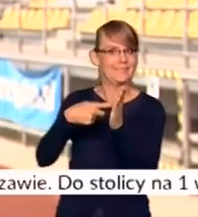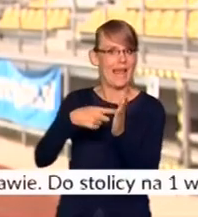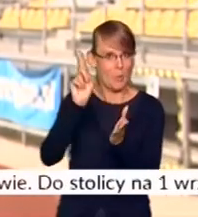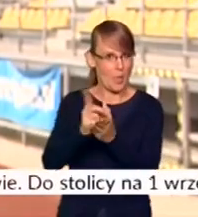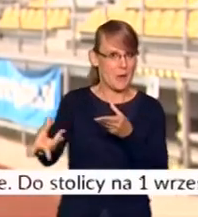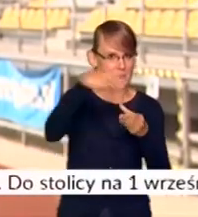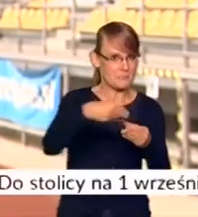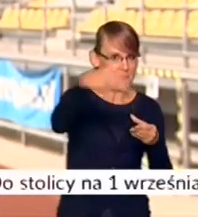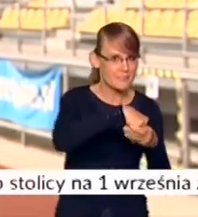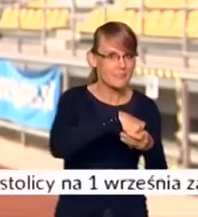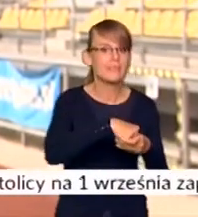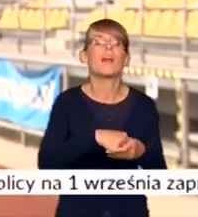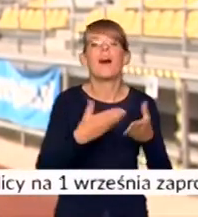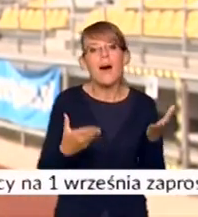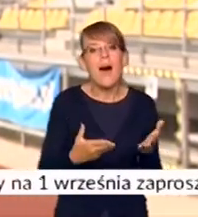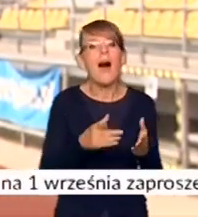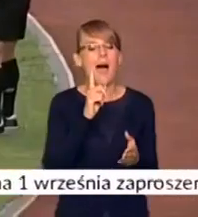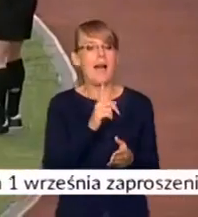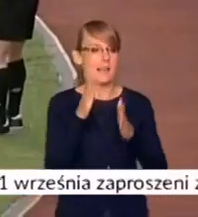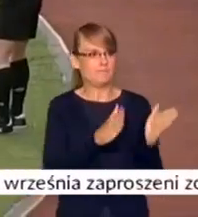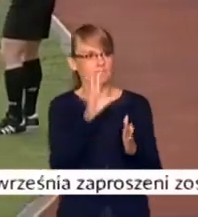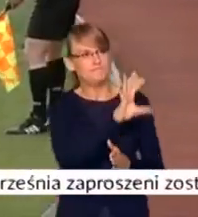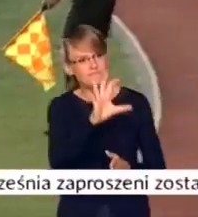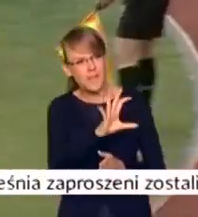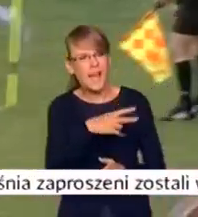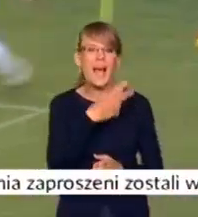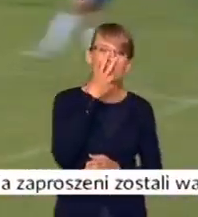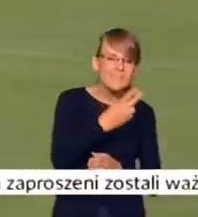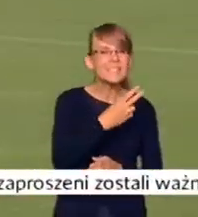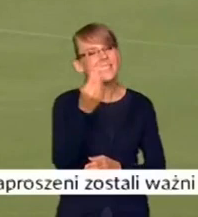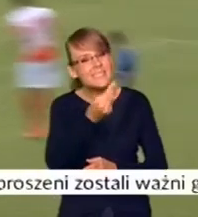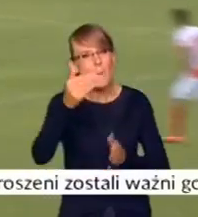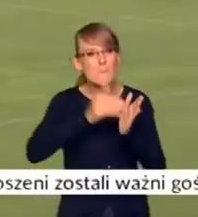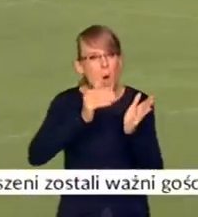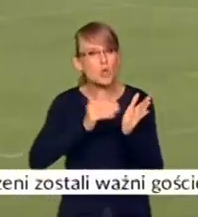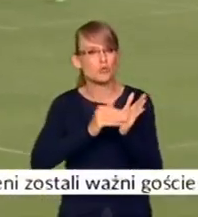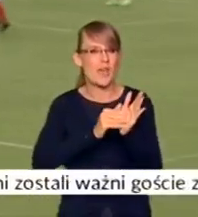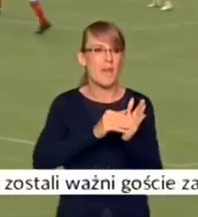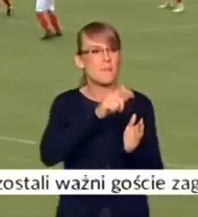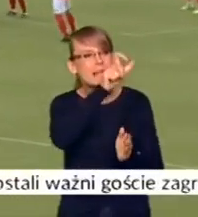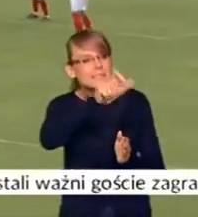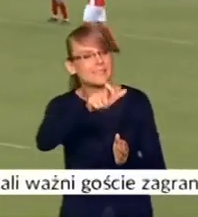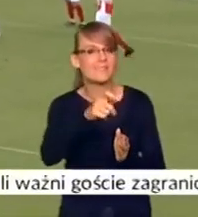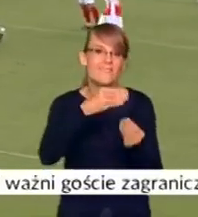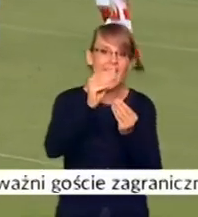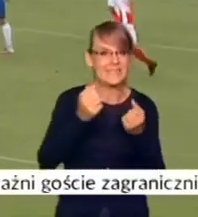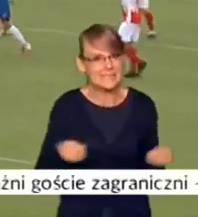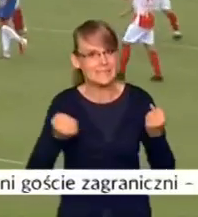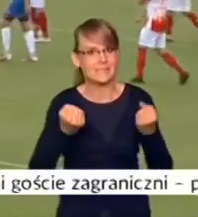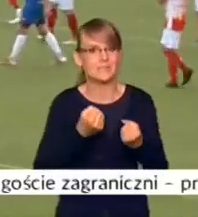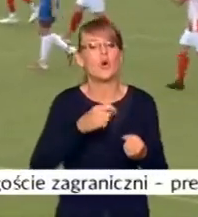transferowe. Z tym, że no po tym okresie przygotowawczym widzę, że gdzieś tam na kilku pozycjach przydałaby się jeszcze większa rywalizacja i nad tym